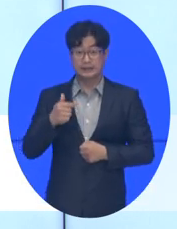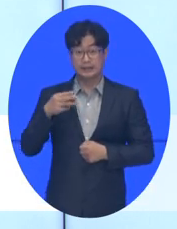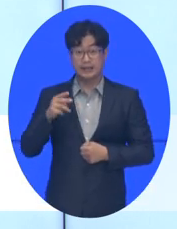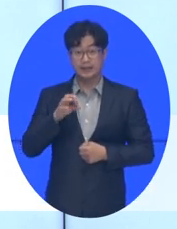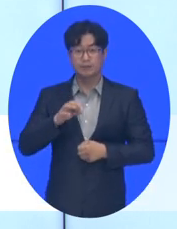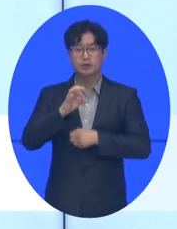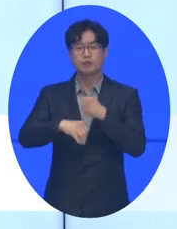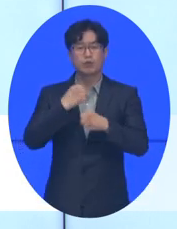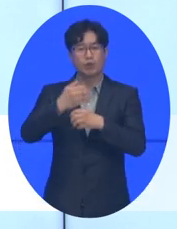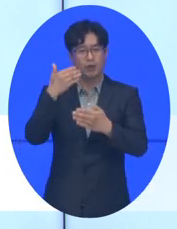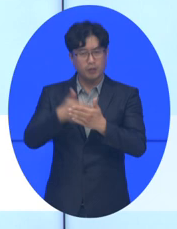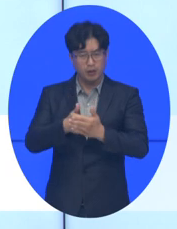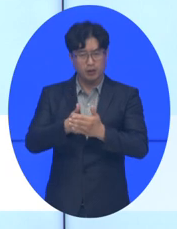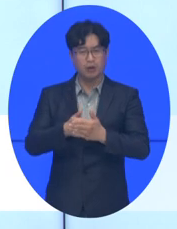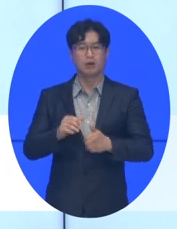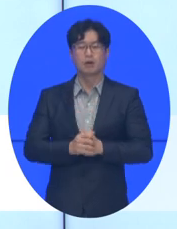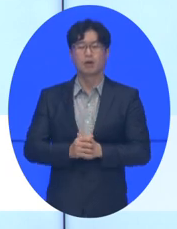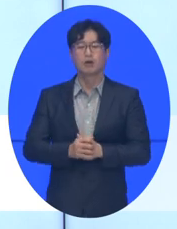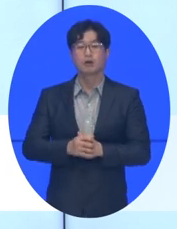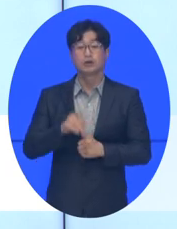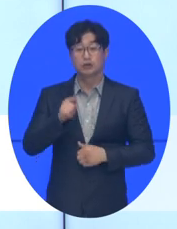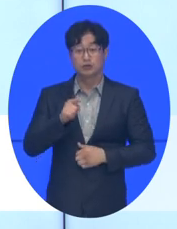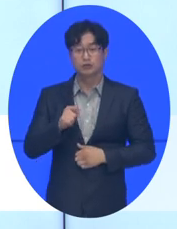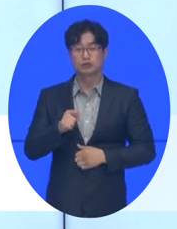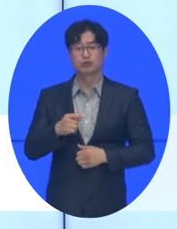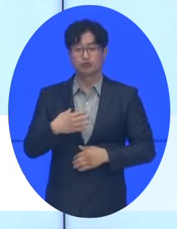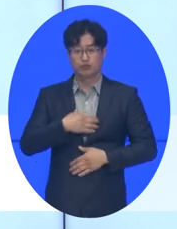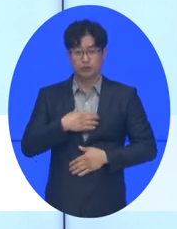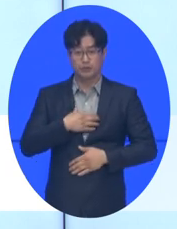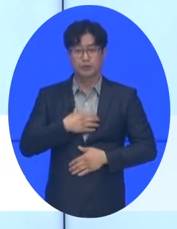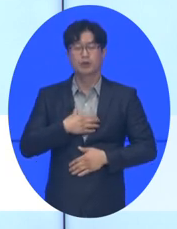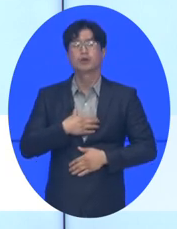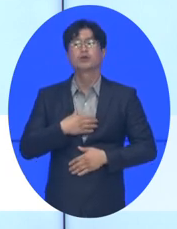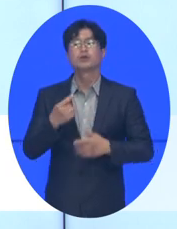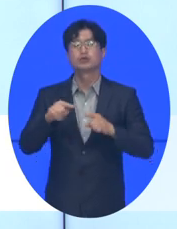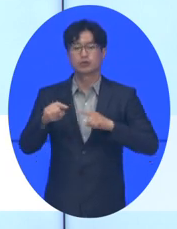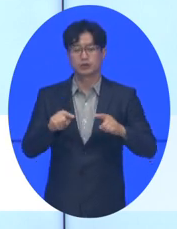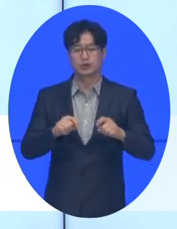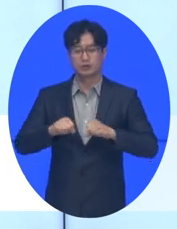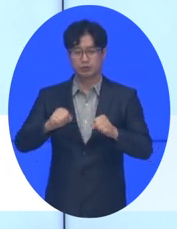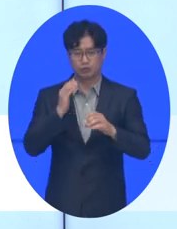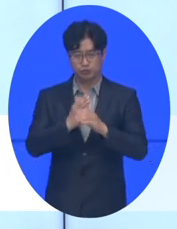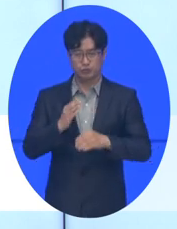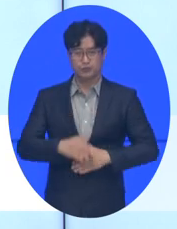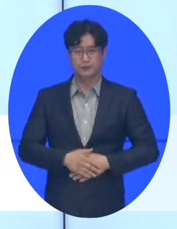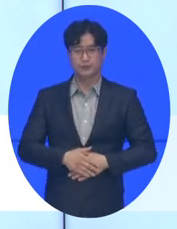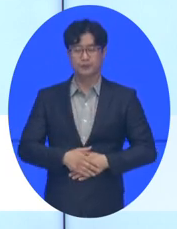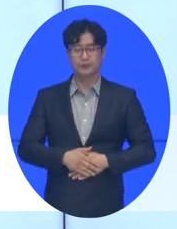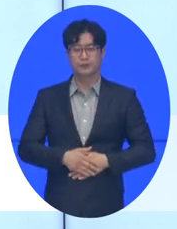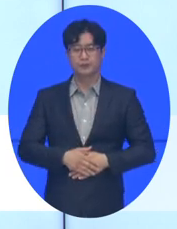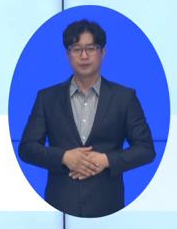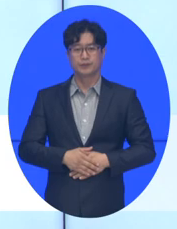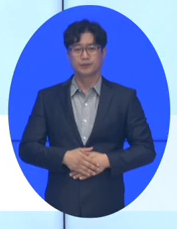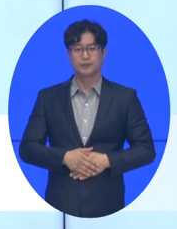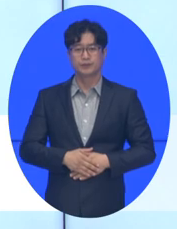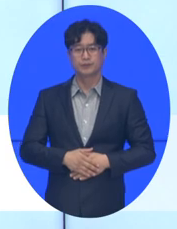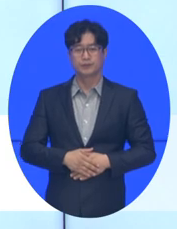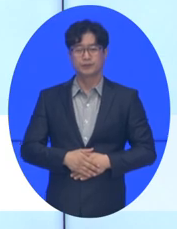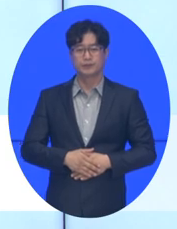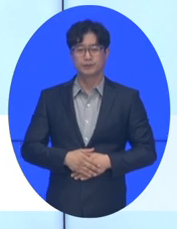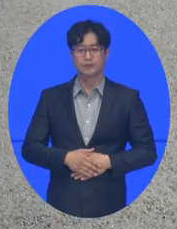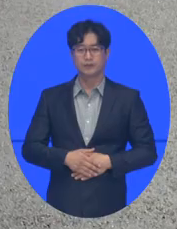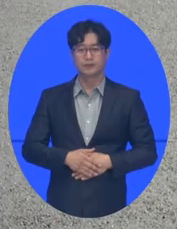나오는데요. 경기도는 골든타임을 놓치지 않기 위해 다양한 정책적 시도를 하고 있습니다. GTV 기획보도입니다.